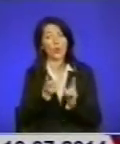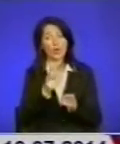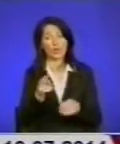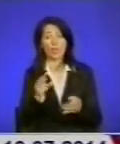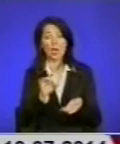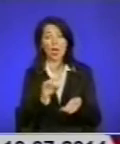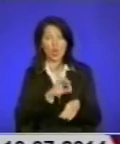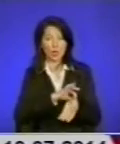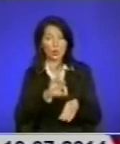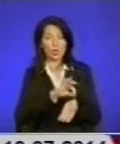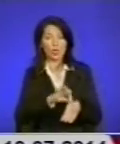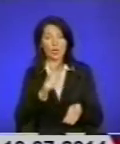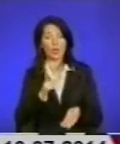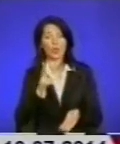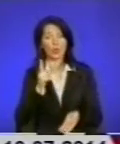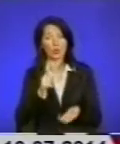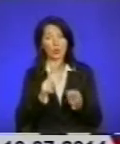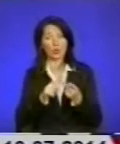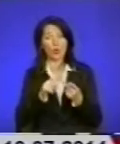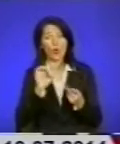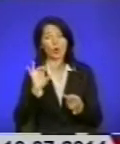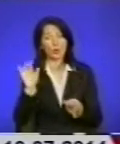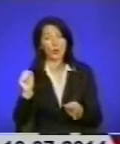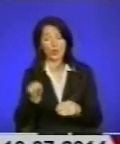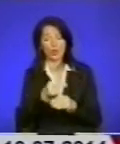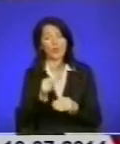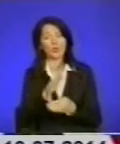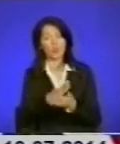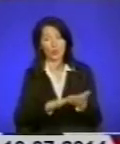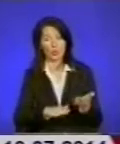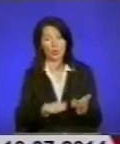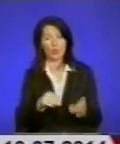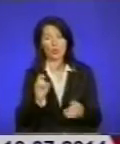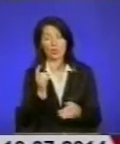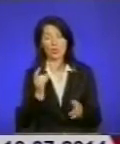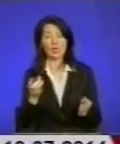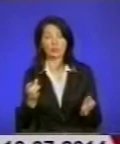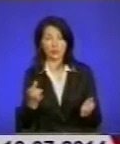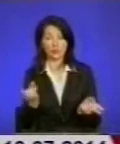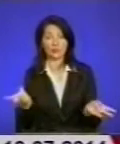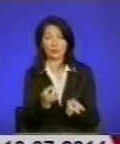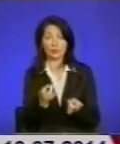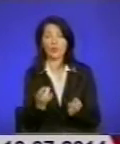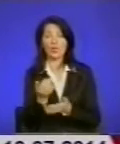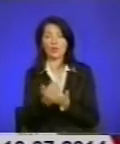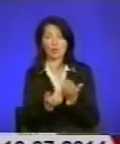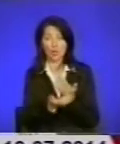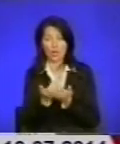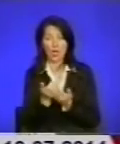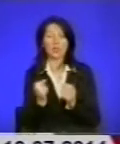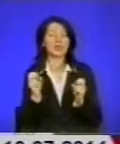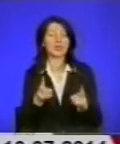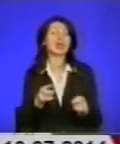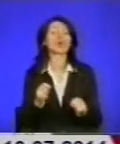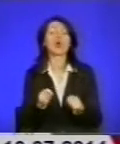Однак лікування ще триває. Дитина потребує спеціального взуття і спеціального компресійного трикотажу. Від держави